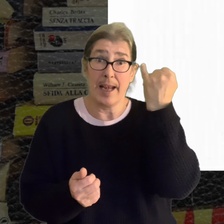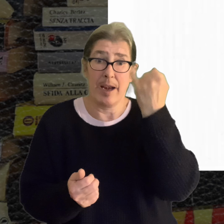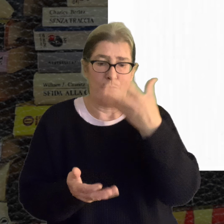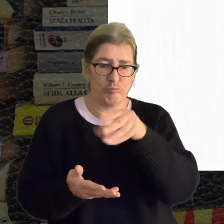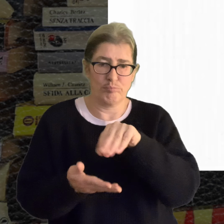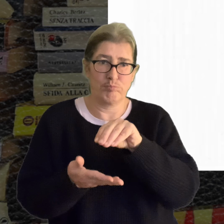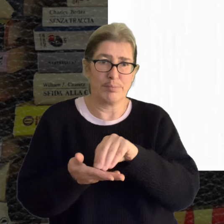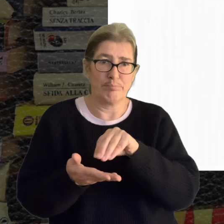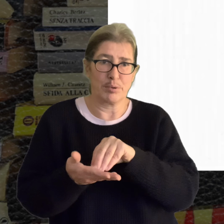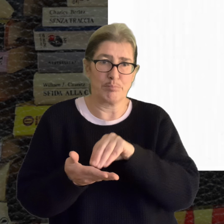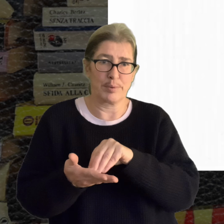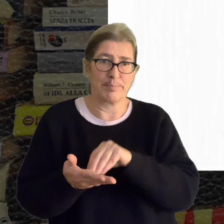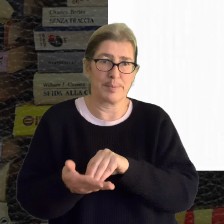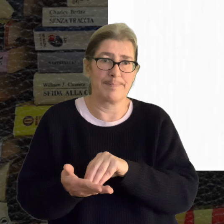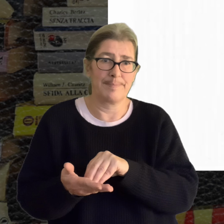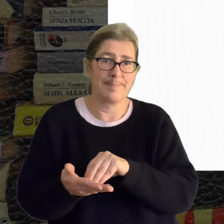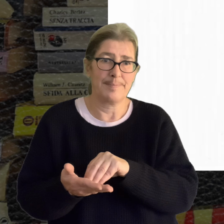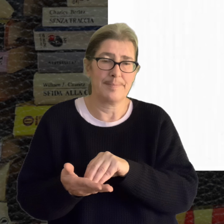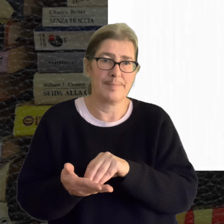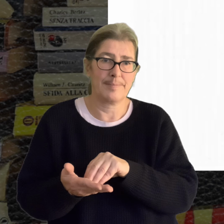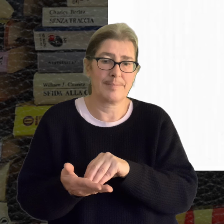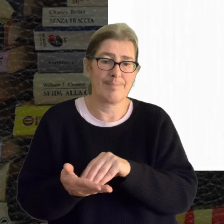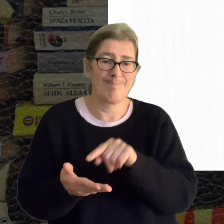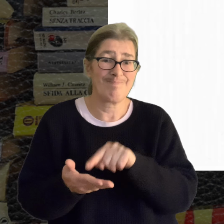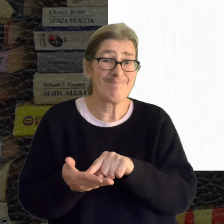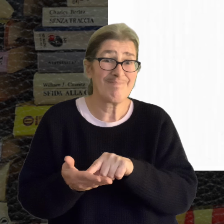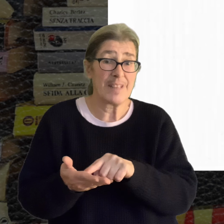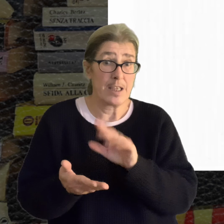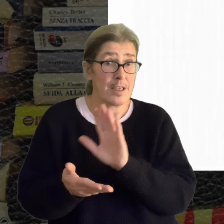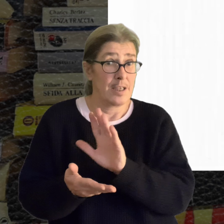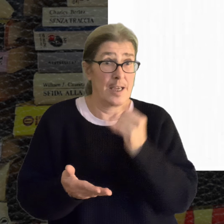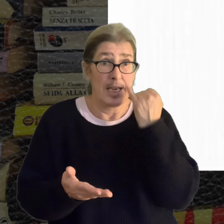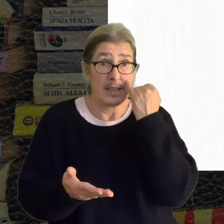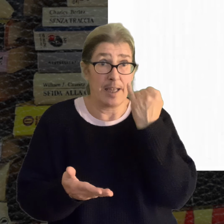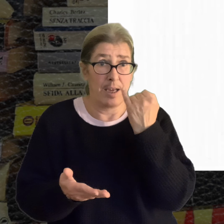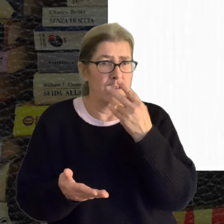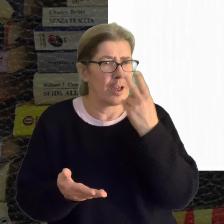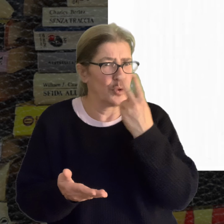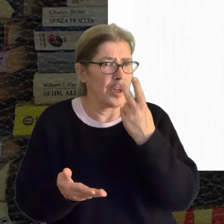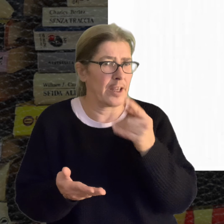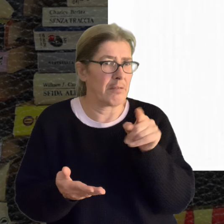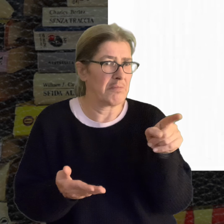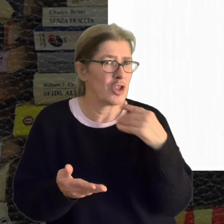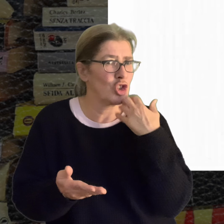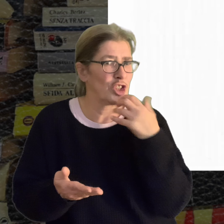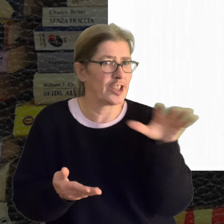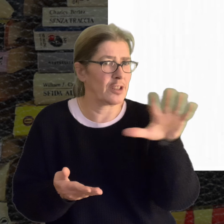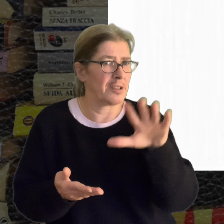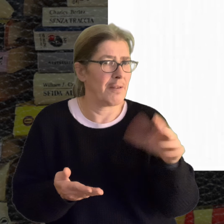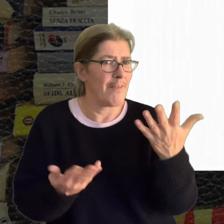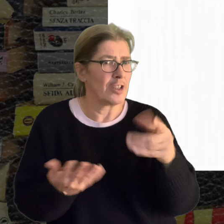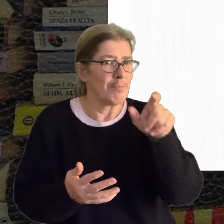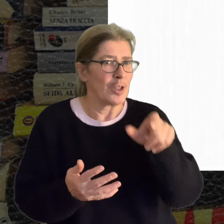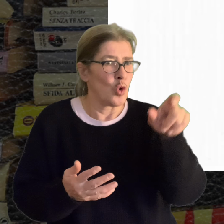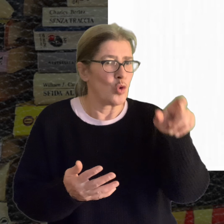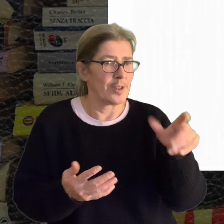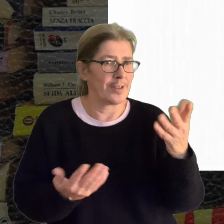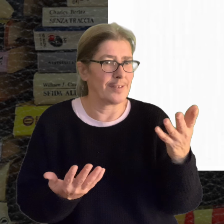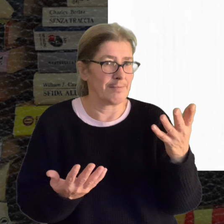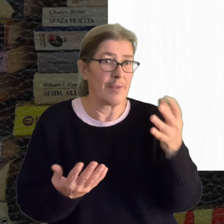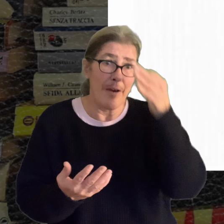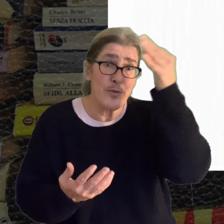Idee aufzuschreiben und ihre Idee beinhaltet natürlich welche Personen an dieser Geschichte teilnehmen